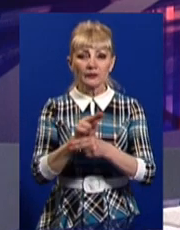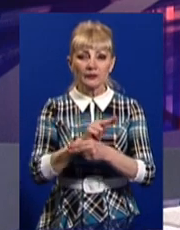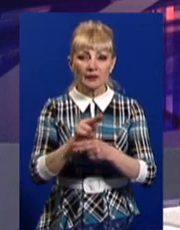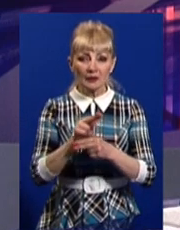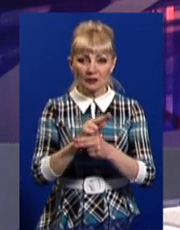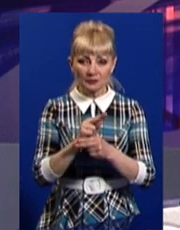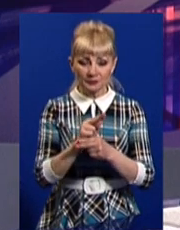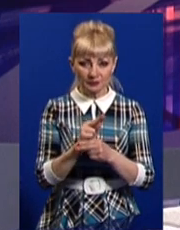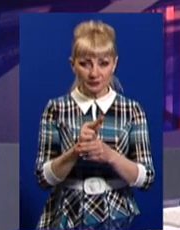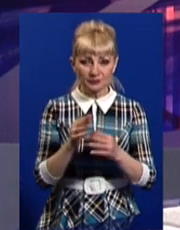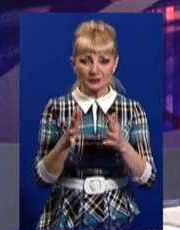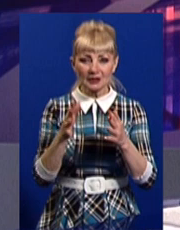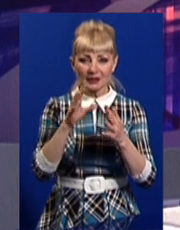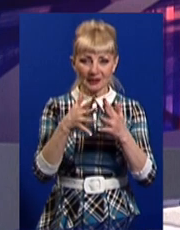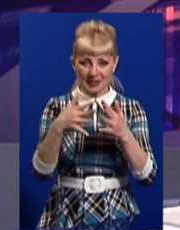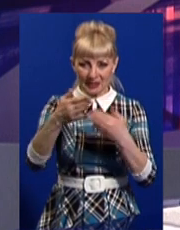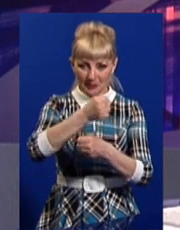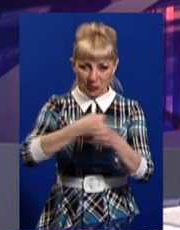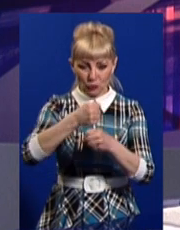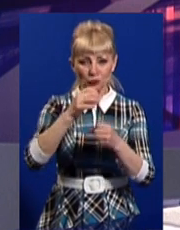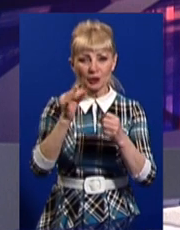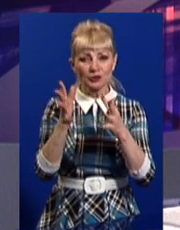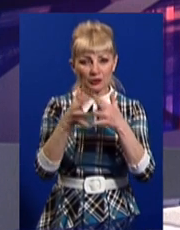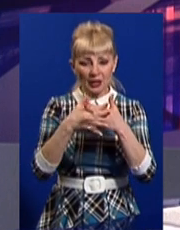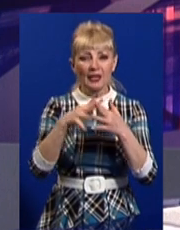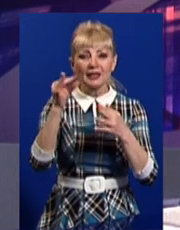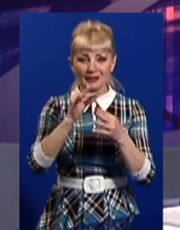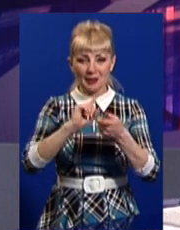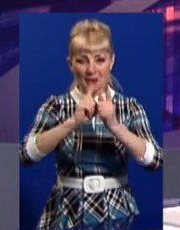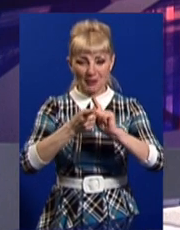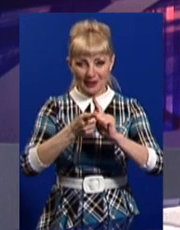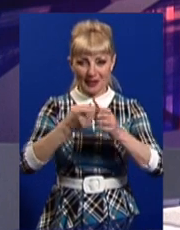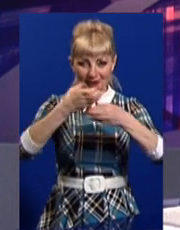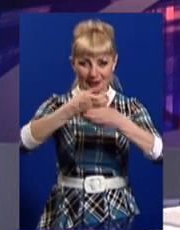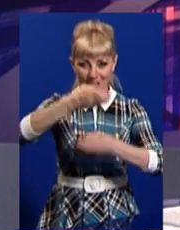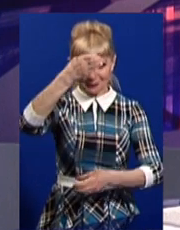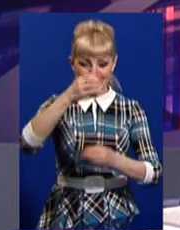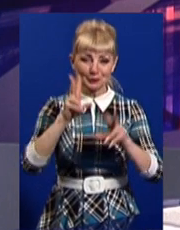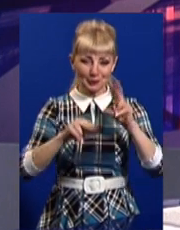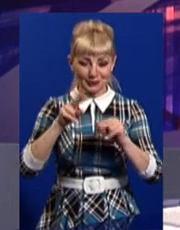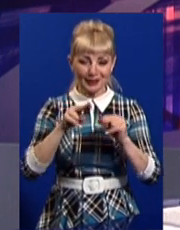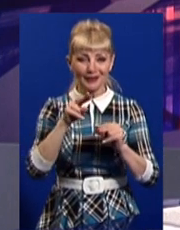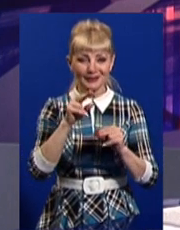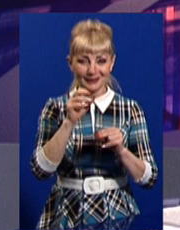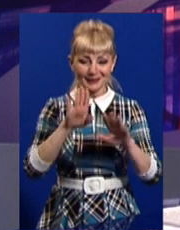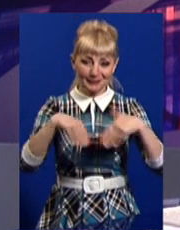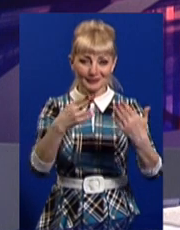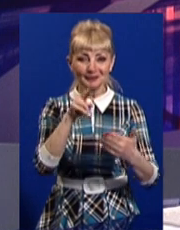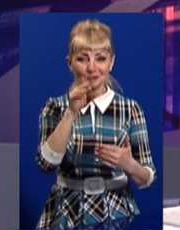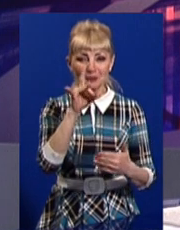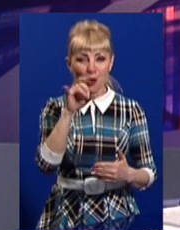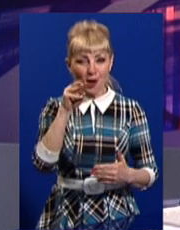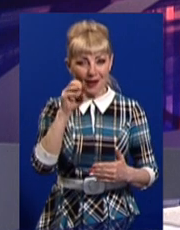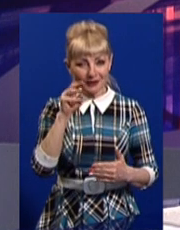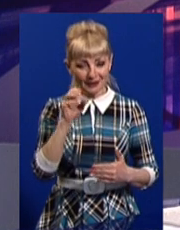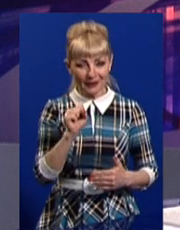Відремонтувати змішувач та поміняти сифон під силу кожній жінці. Так вважає авторка проекту «Впораюся сама» Анастасія Бикова.